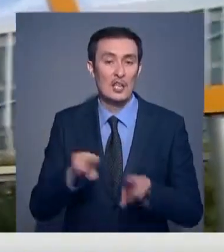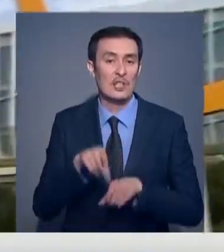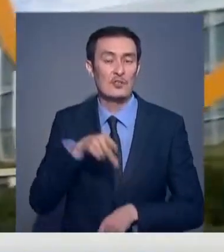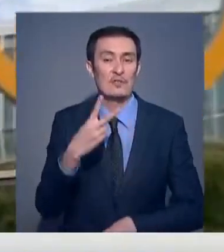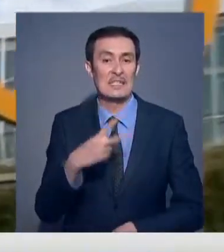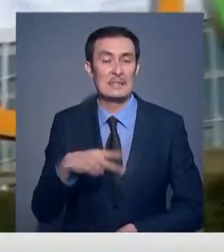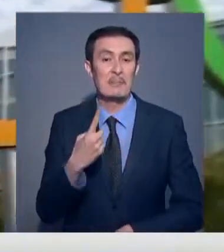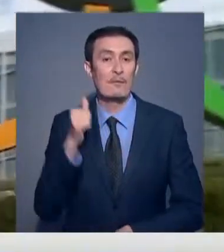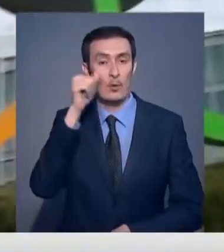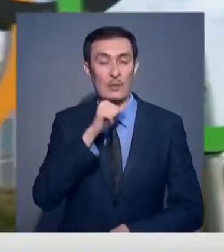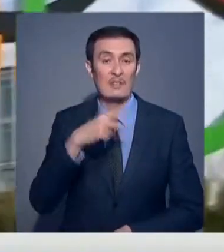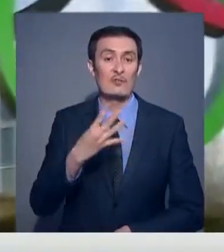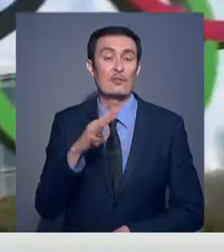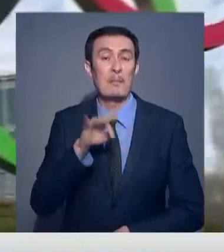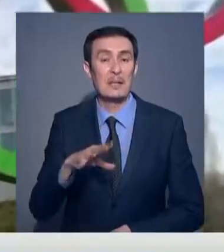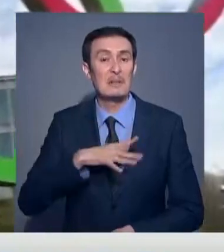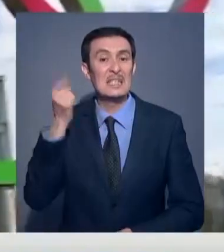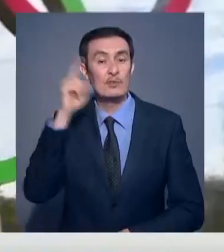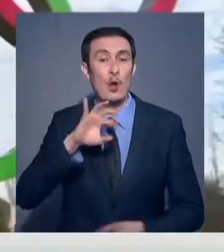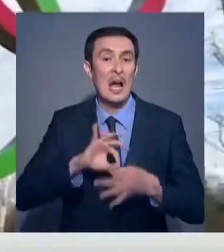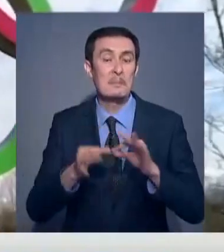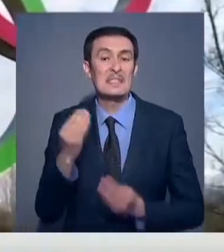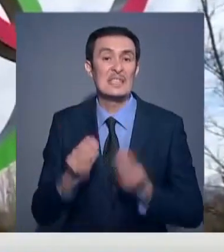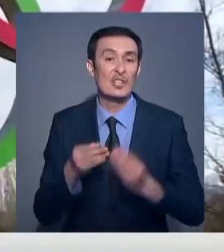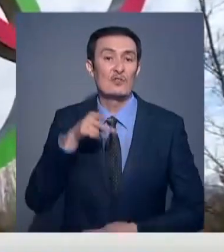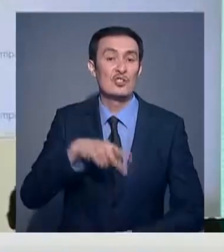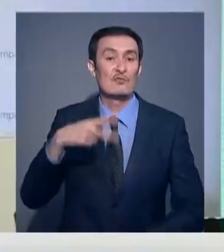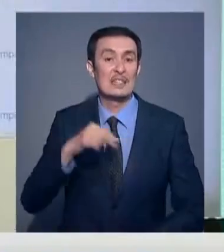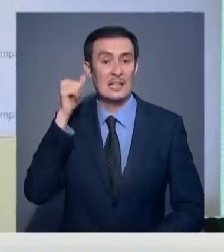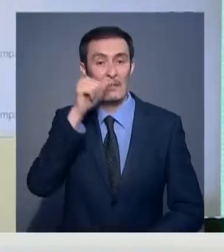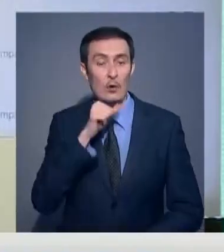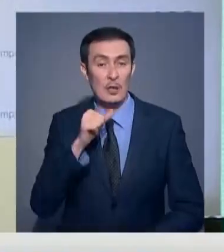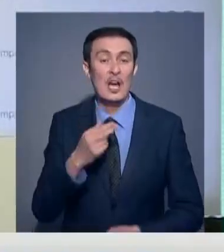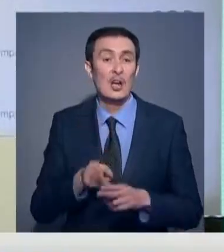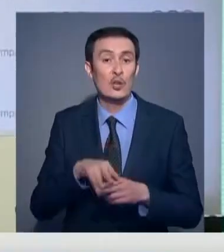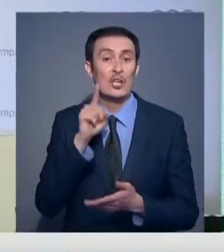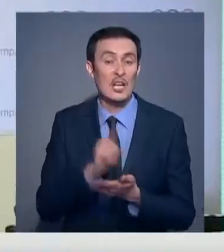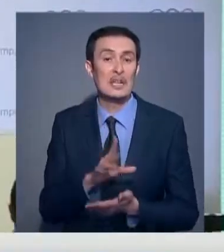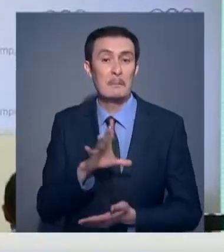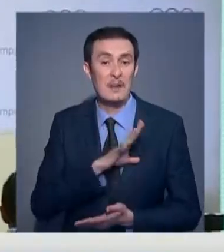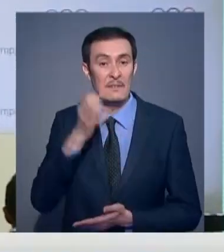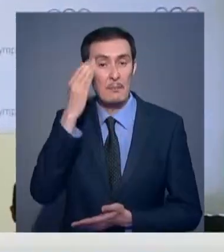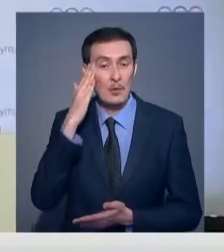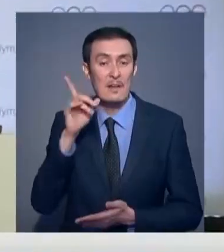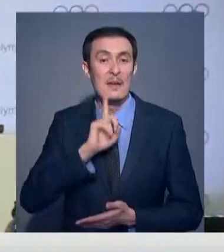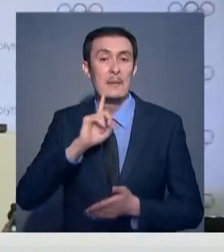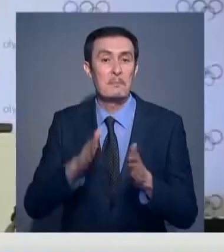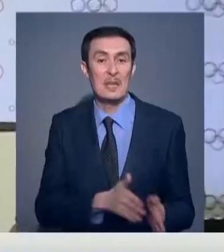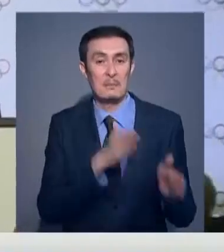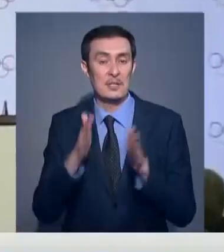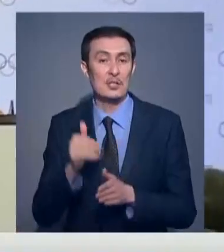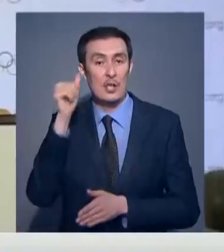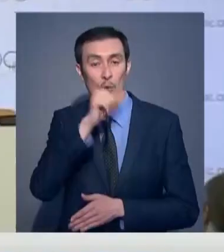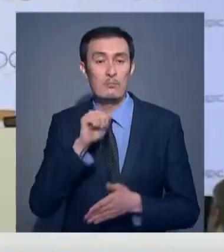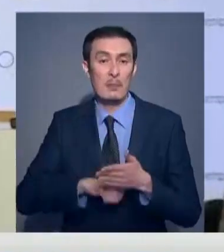года. Напомню, 24 марта стало известно, что Олимпийские игры 2020, которые должны состояться в Токио, перенесены на год